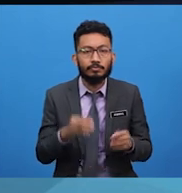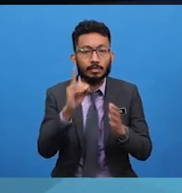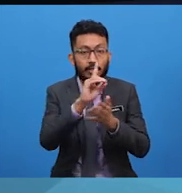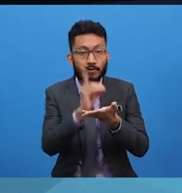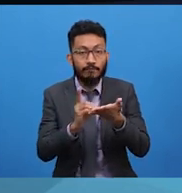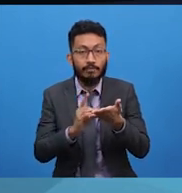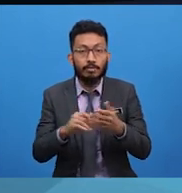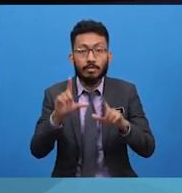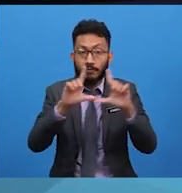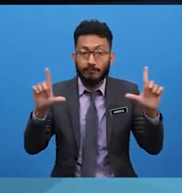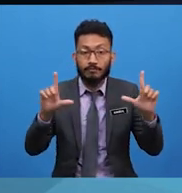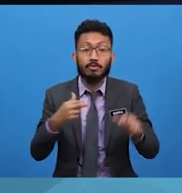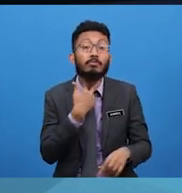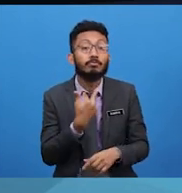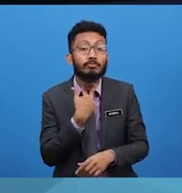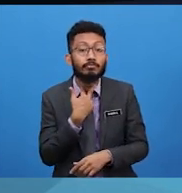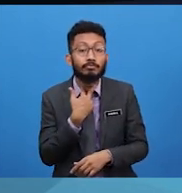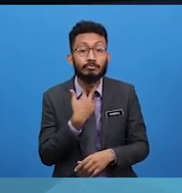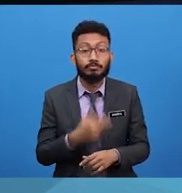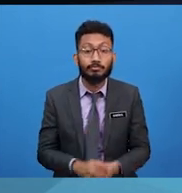badan belakang sehelai gaun hamil?